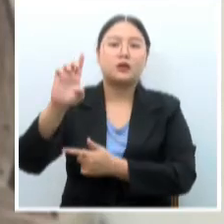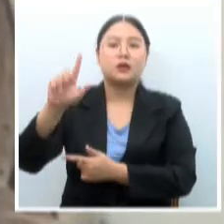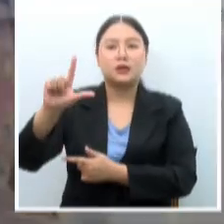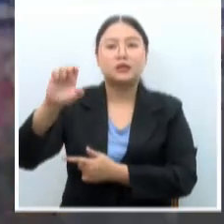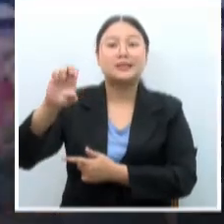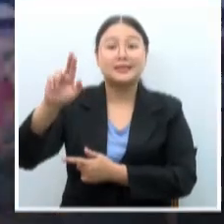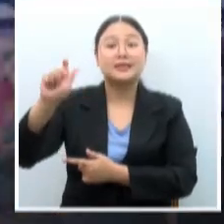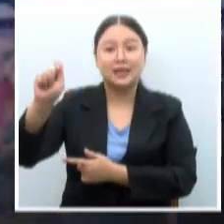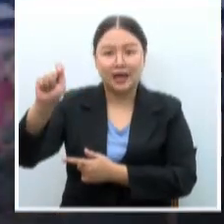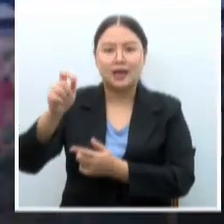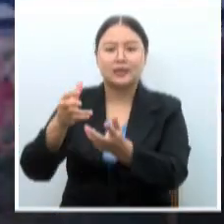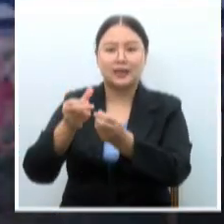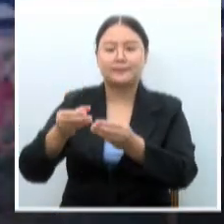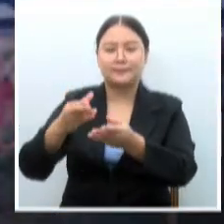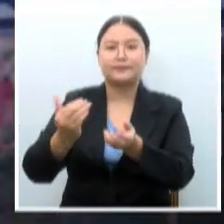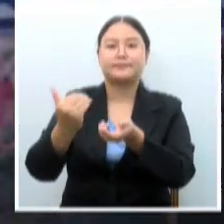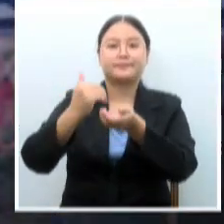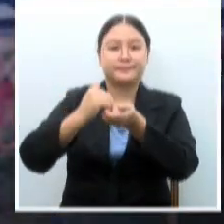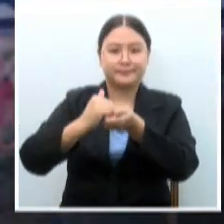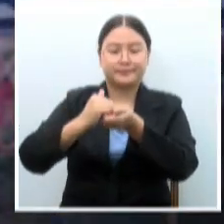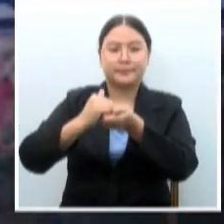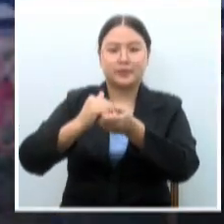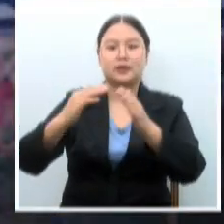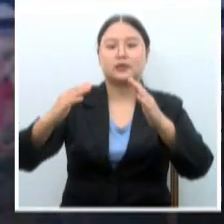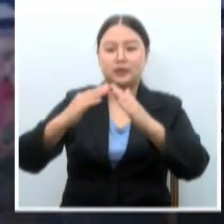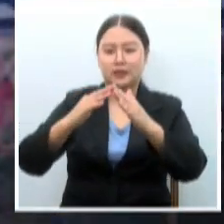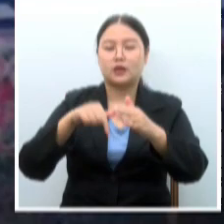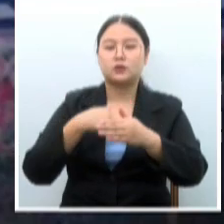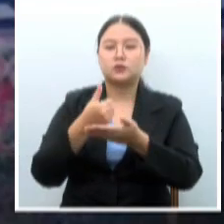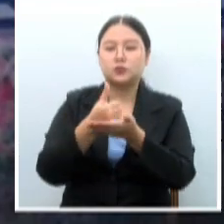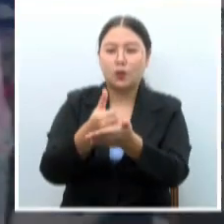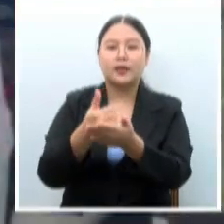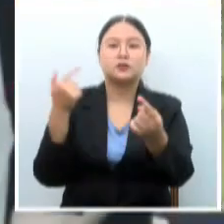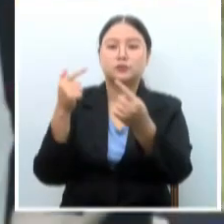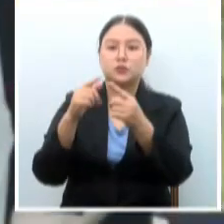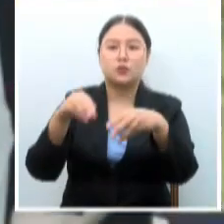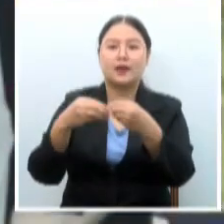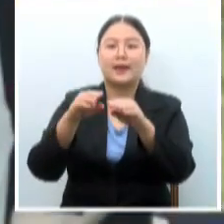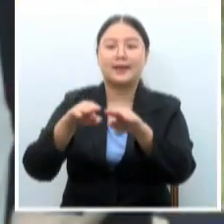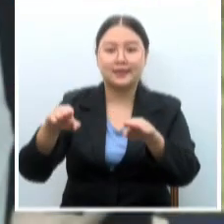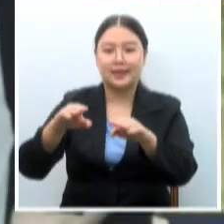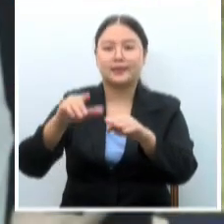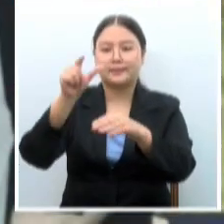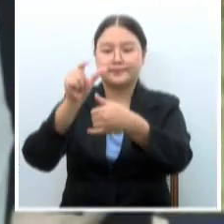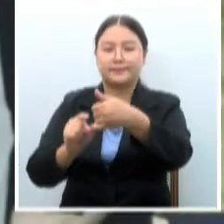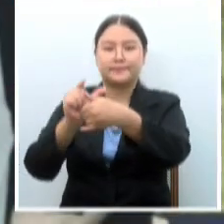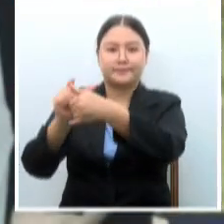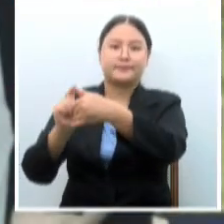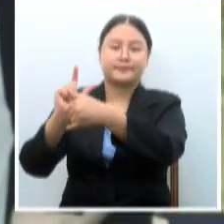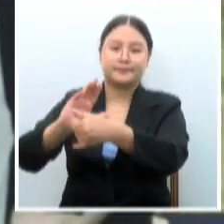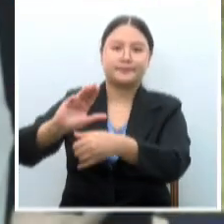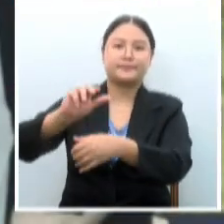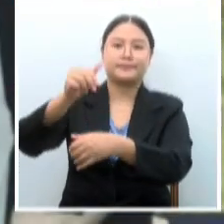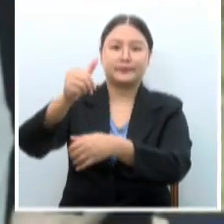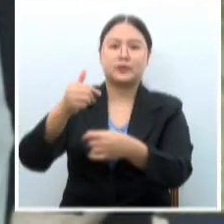พื่อให้นักเรียนมีคุณภาพความเป็นอยู่ที่ดีขึ้นโดยโครงการหน่วยแพทย์พระราชทานโครงการควบคุมโรคขาดส